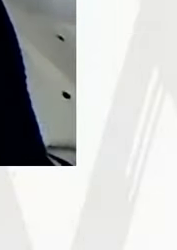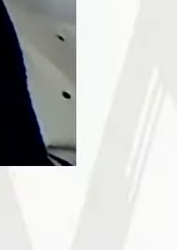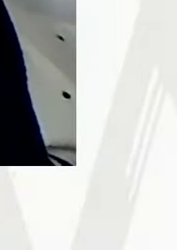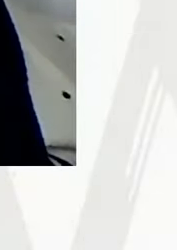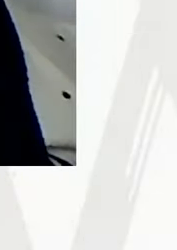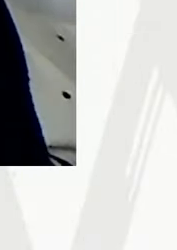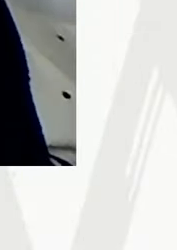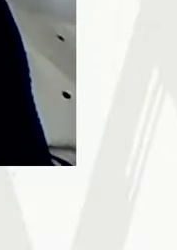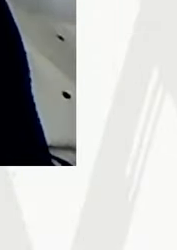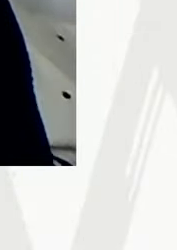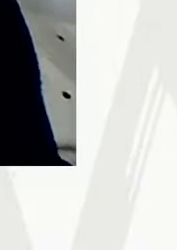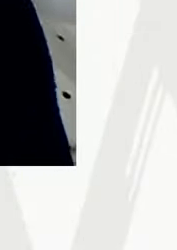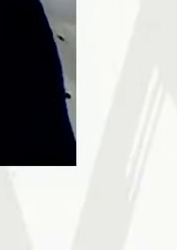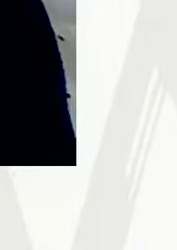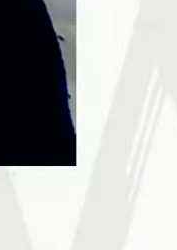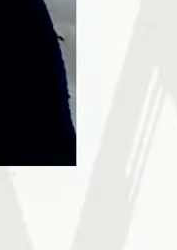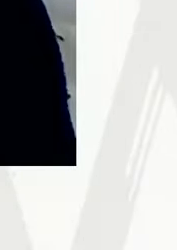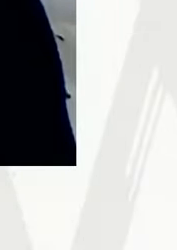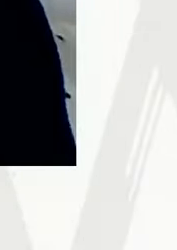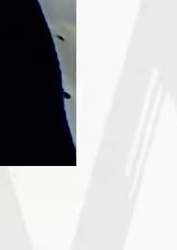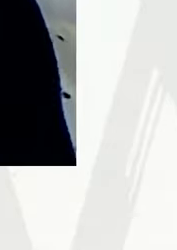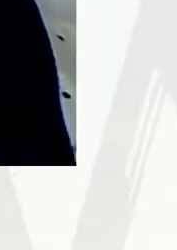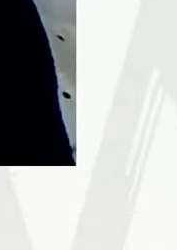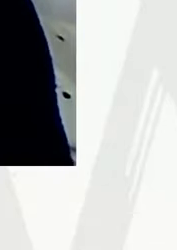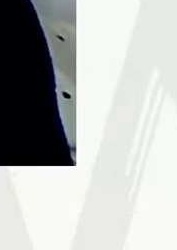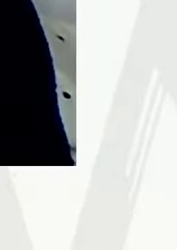la repousse et qui la contraint.